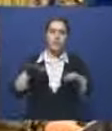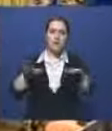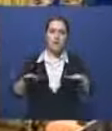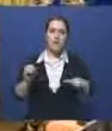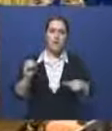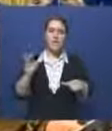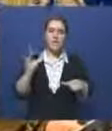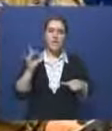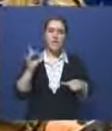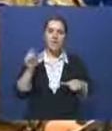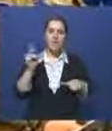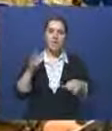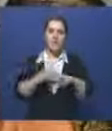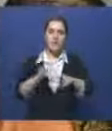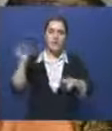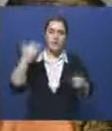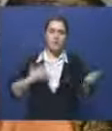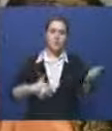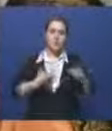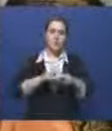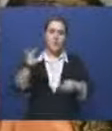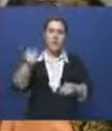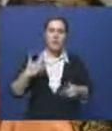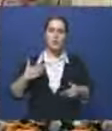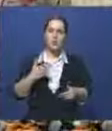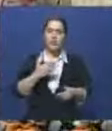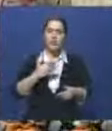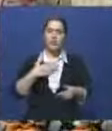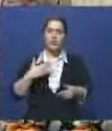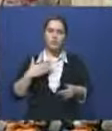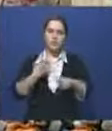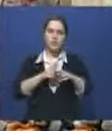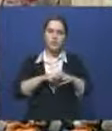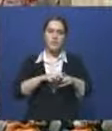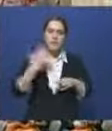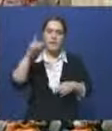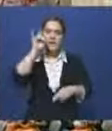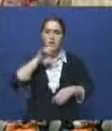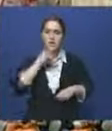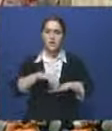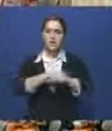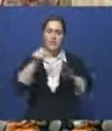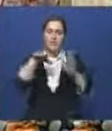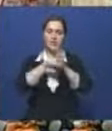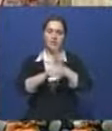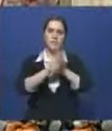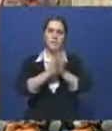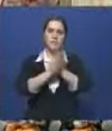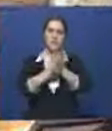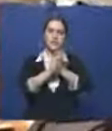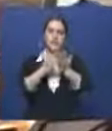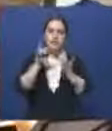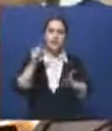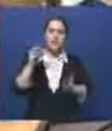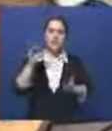история дамбры, говорят музыковеды. В ней душа казахского народа. В 2010 году дамбра была занесена в Книгу рекордов Гиннесса.